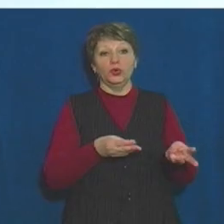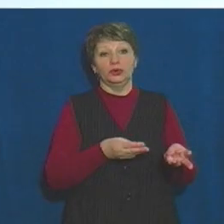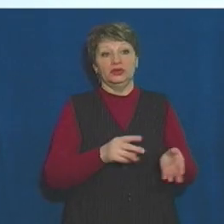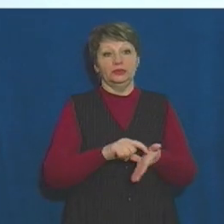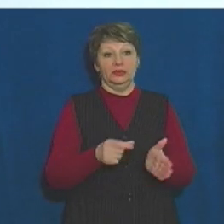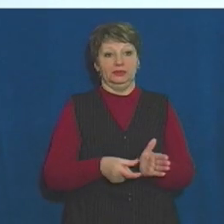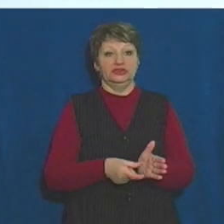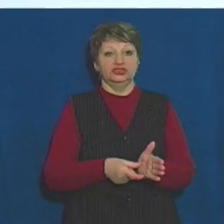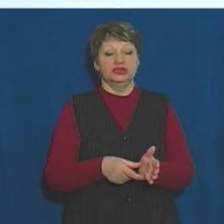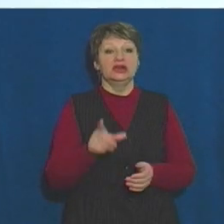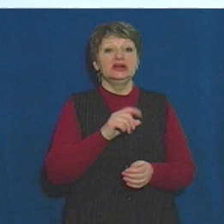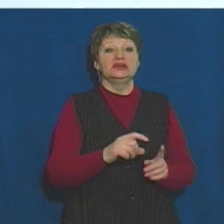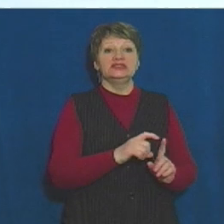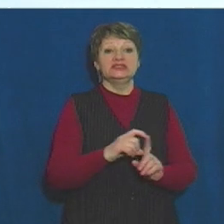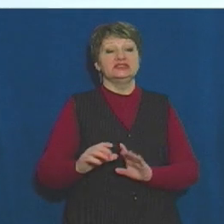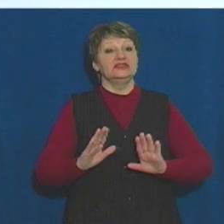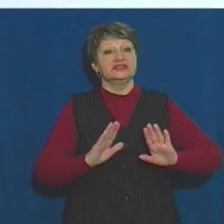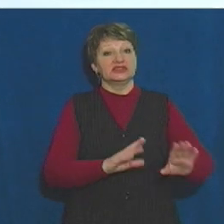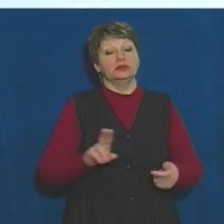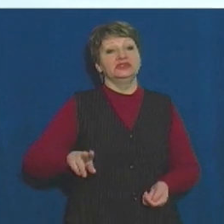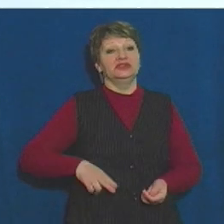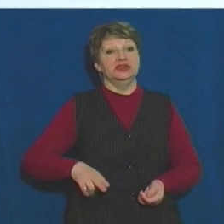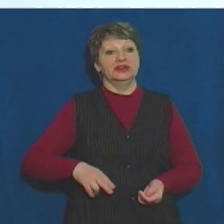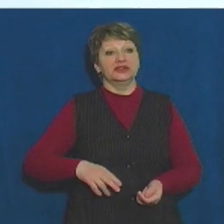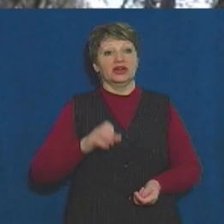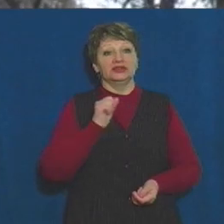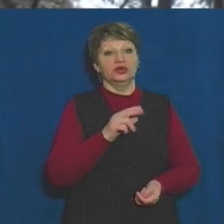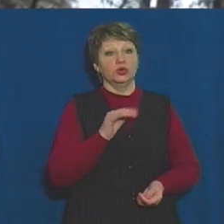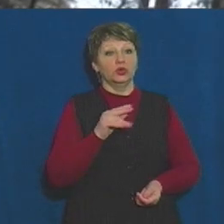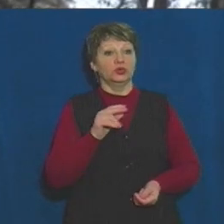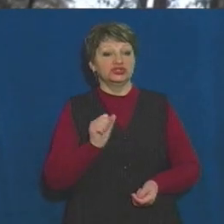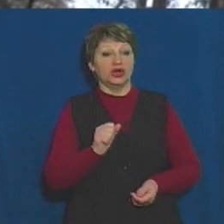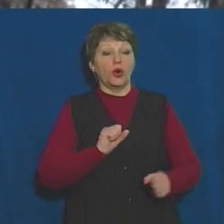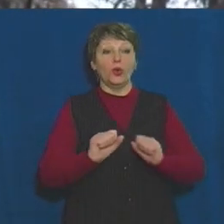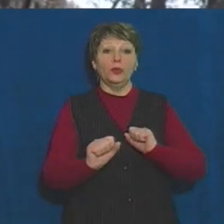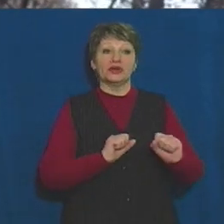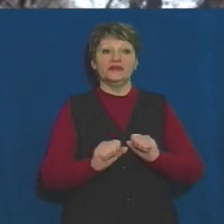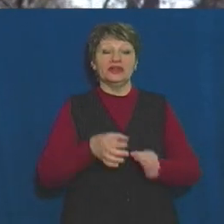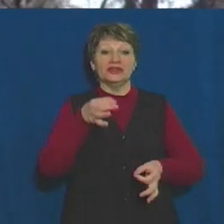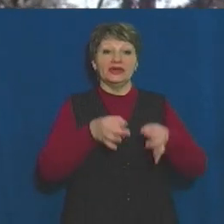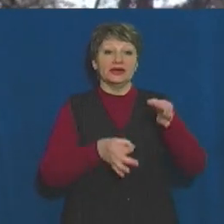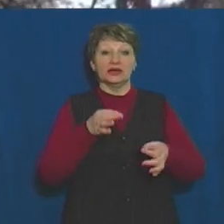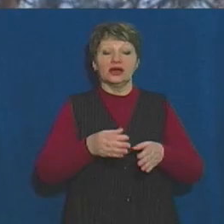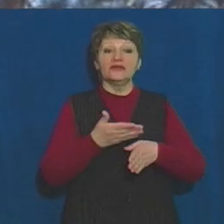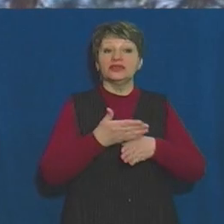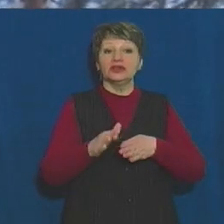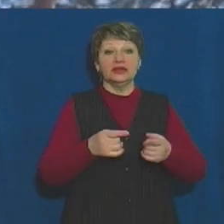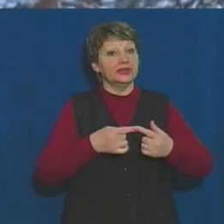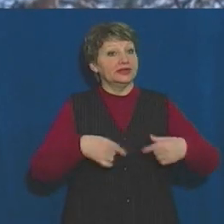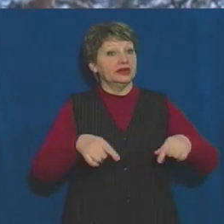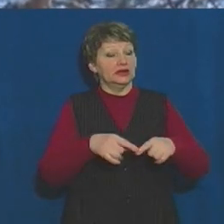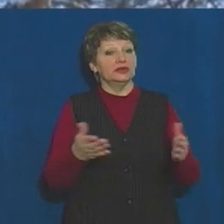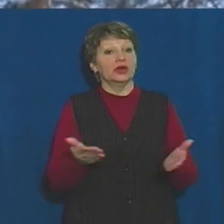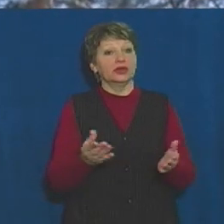приміщень. Зі слів заступника директора дирекції парків Андрія Кучі, управління екології визначає ділянку парку, на яких потрібно